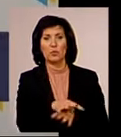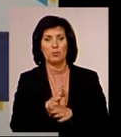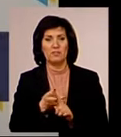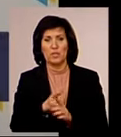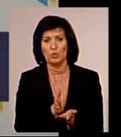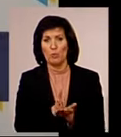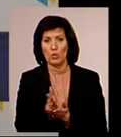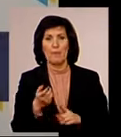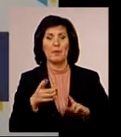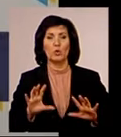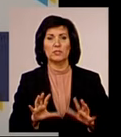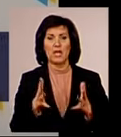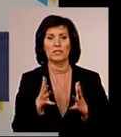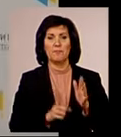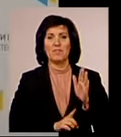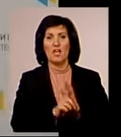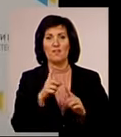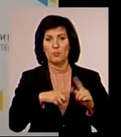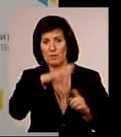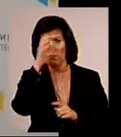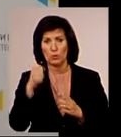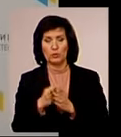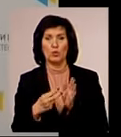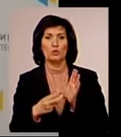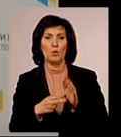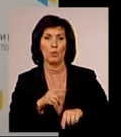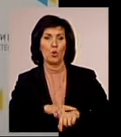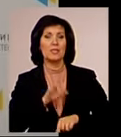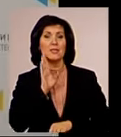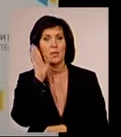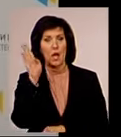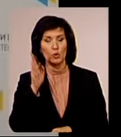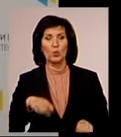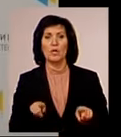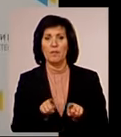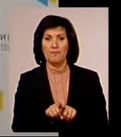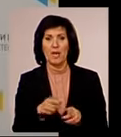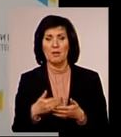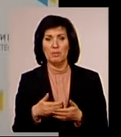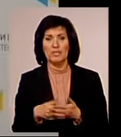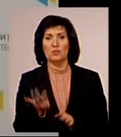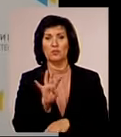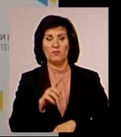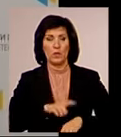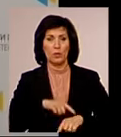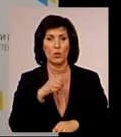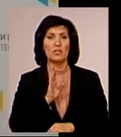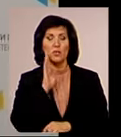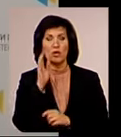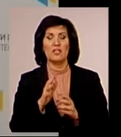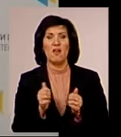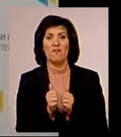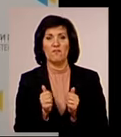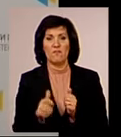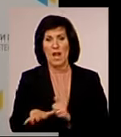напрямку сталася від опівночі і до 7 години ранку. Так, близько 4 години ранку в районі